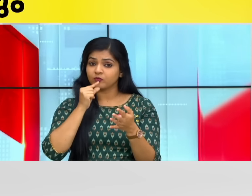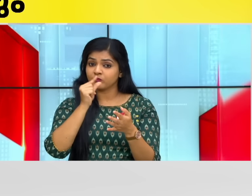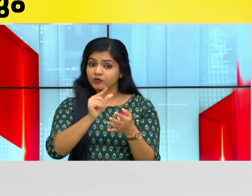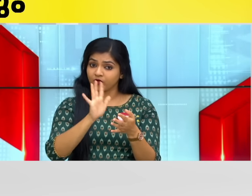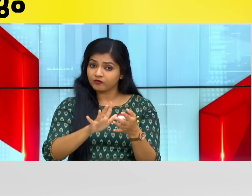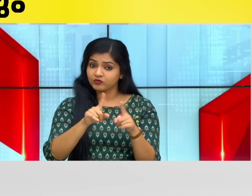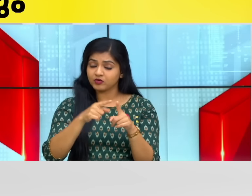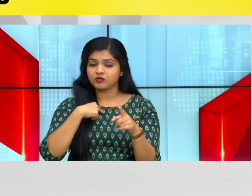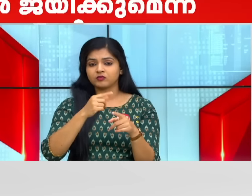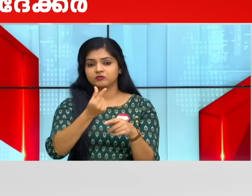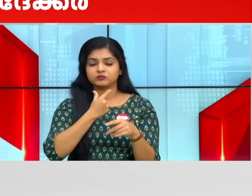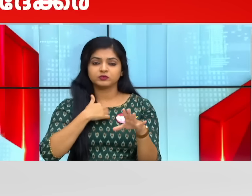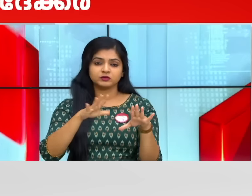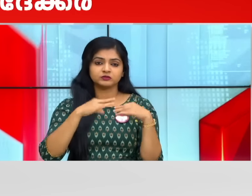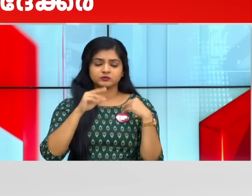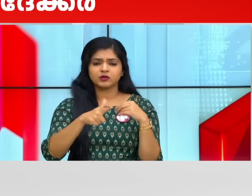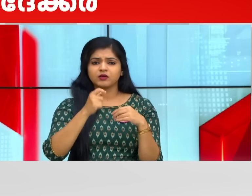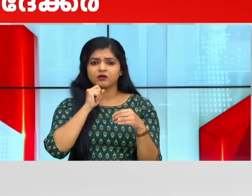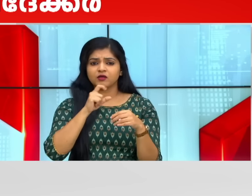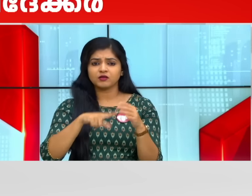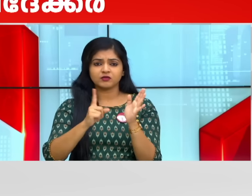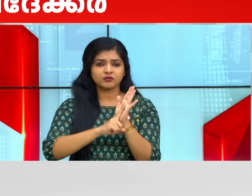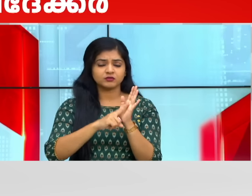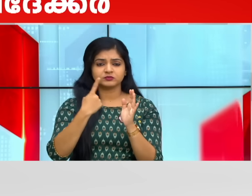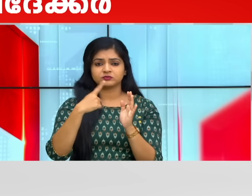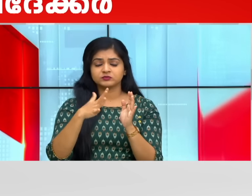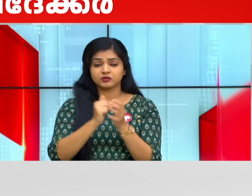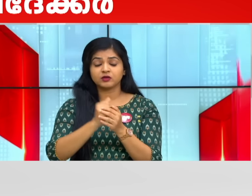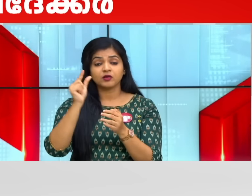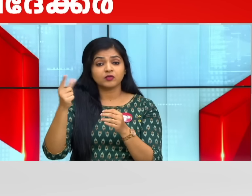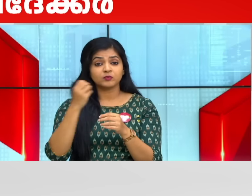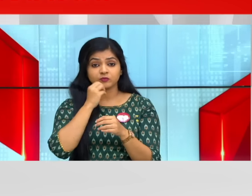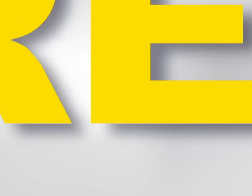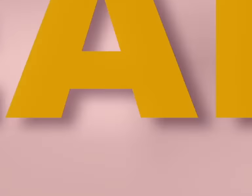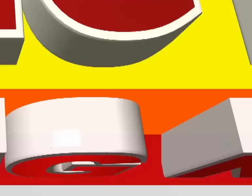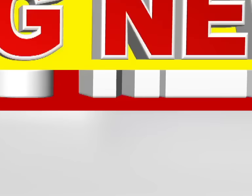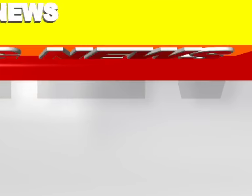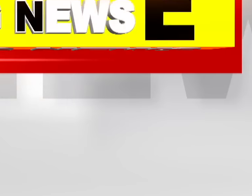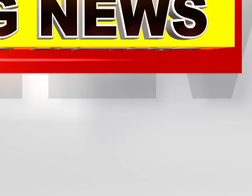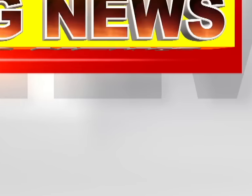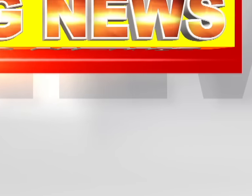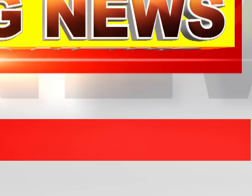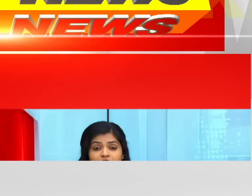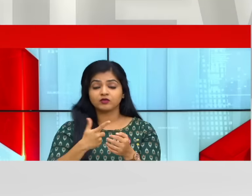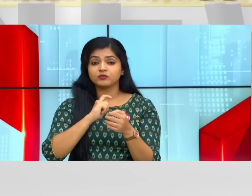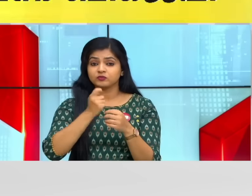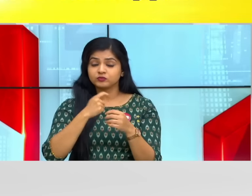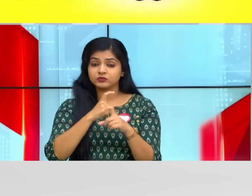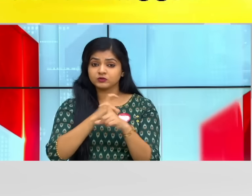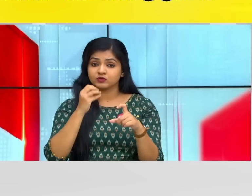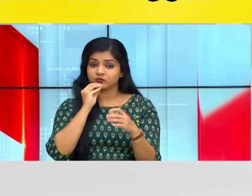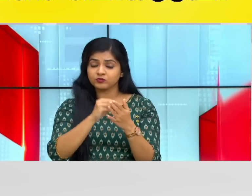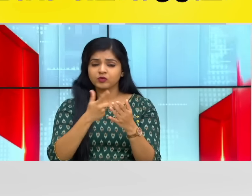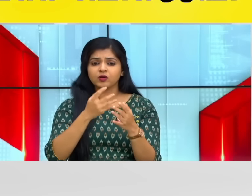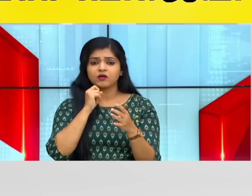നിങ്ങൾ പറയുന്ന ജോലിയാണ്. ഈ അനാവശ്യ വാർത്തകൾ നിങ്ങൾ കൊടുക്കരുത്. അവരാരെങ്കിലും നിങ്ങളോട് പറഞ്ഞോ? നിങ്ങളുടെ ഓഫ് റെക്കോർഡെങ്കിലും പറഞ്ഞോ? എന്തിനാണ് നിങ്ങൾ ഈ പച്ചക്കള്ളം